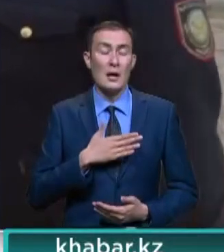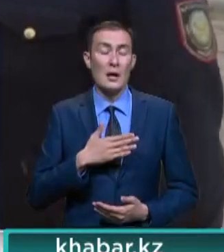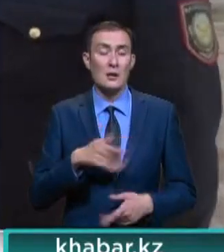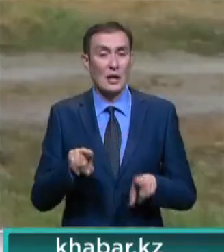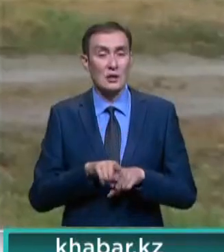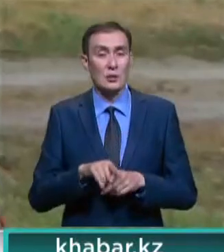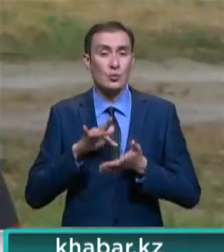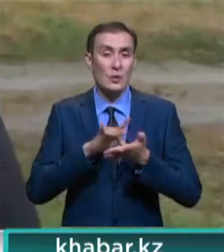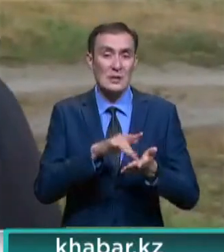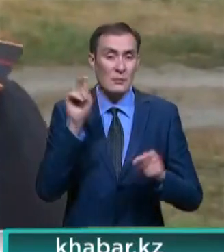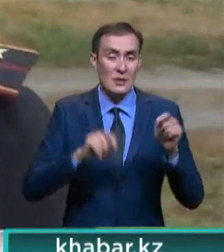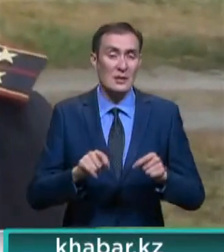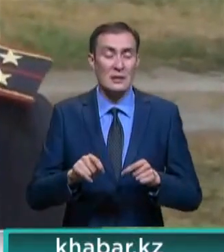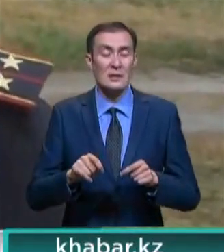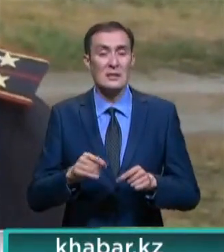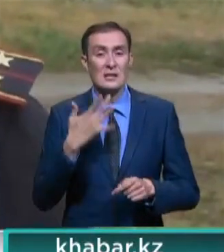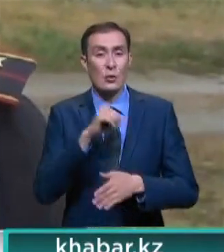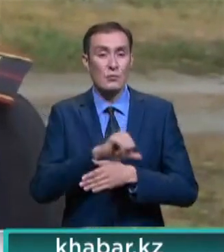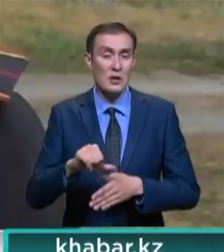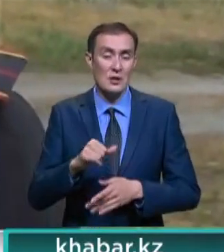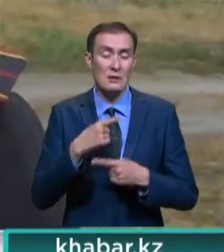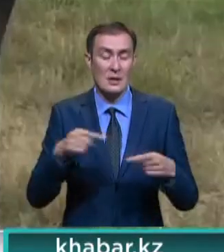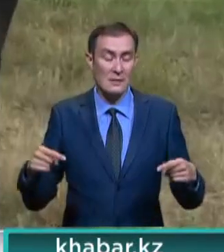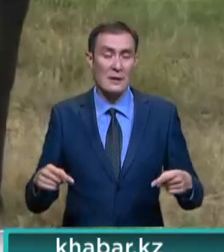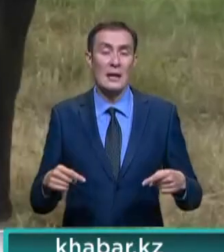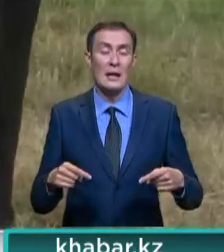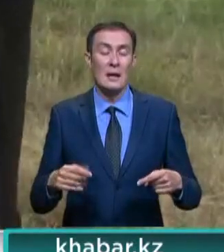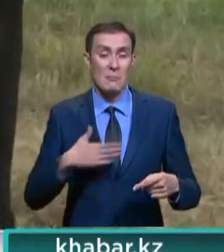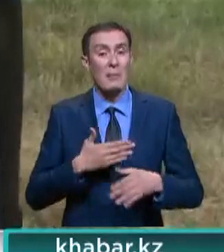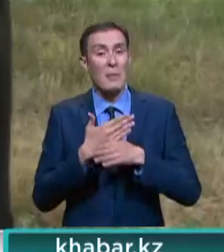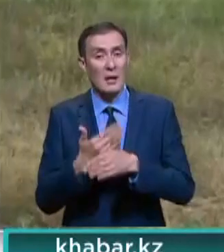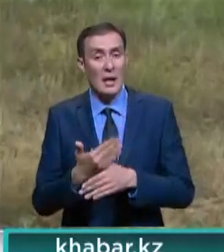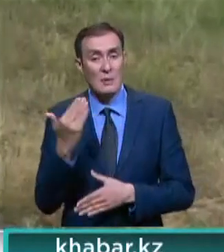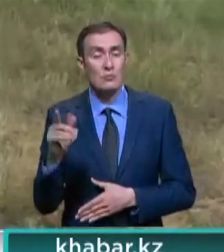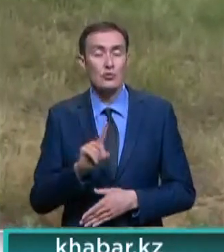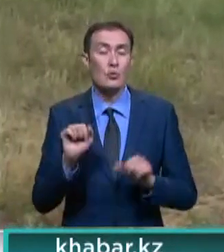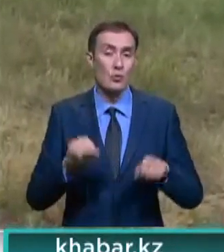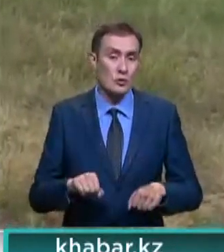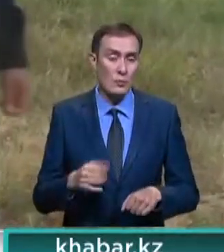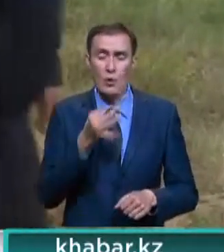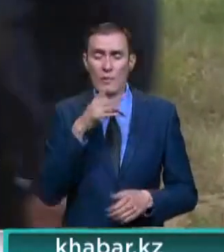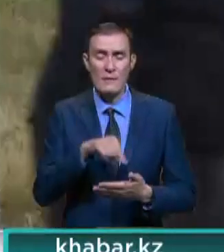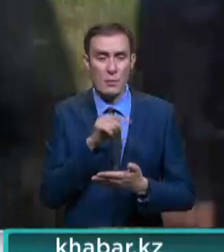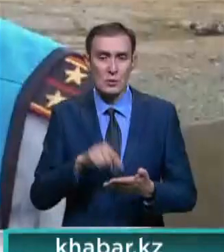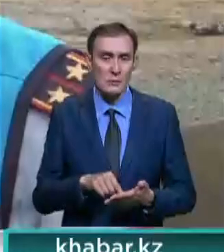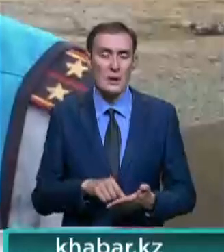приезжают также туристы с ближнего, дальнего зарубежья. Вот, мы помогаем им, чем можем, по любым вопросам.